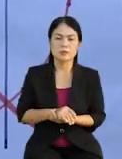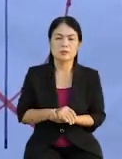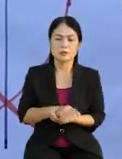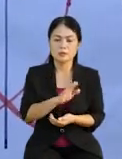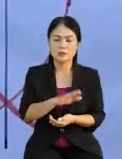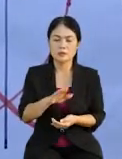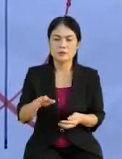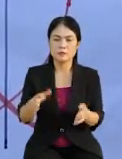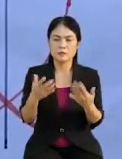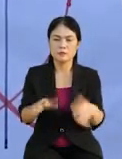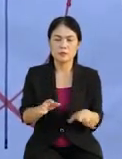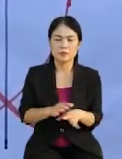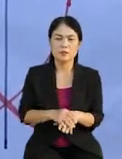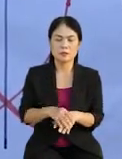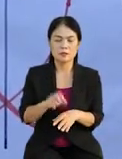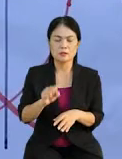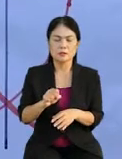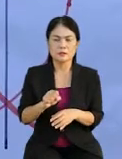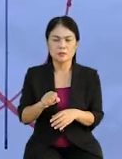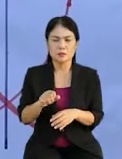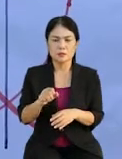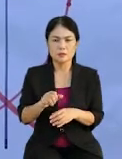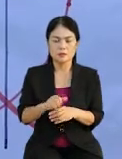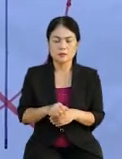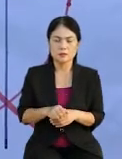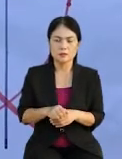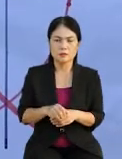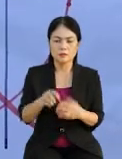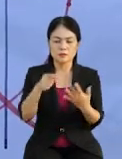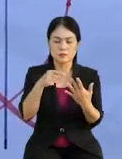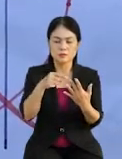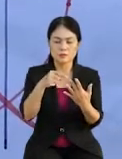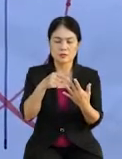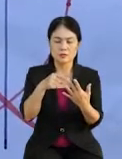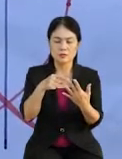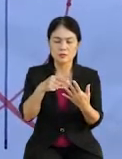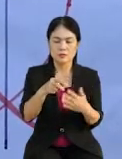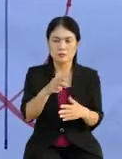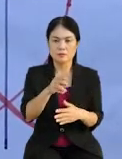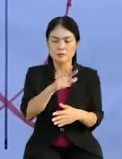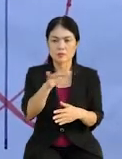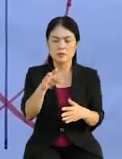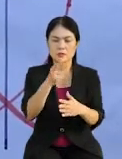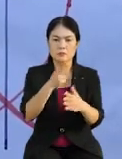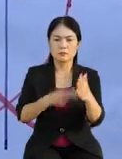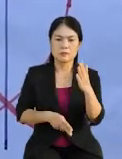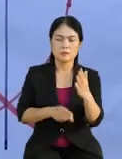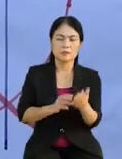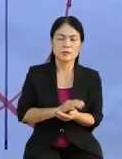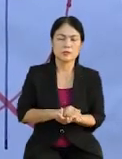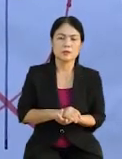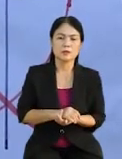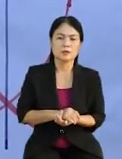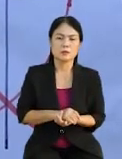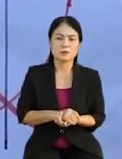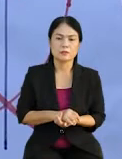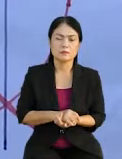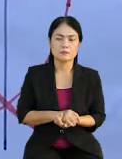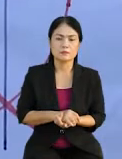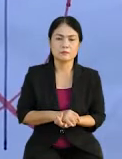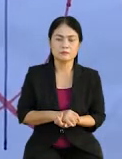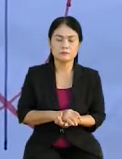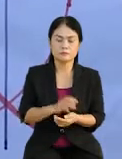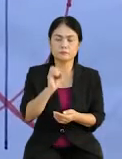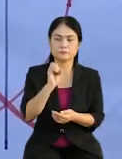đỏ khné bát nơi dưỡng trái đã cầm pù đá cầm pù so ở vây ta lục cụ đã so ô cho